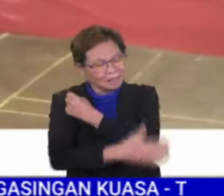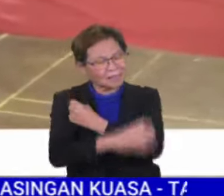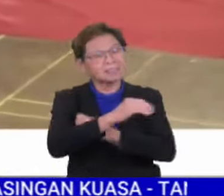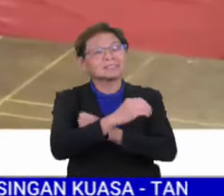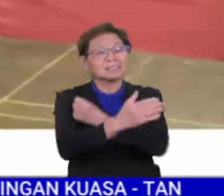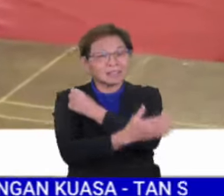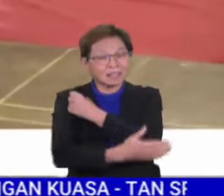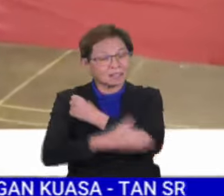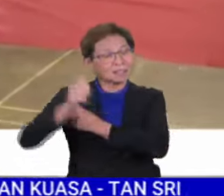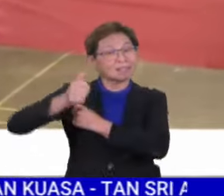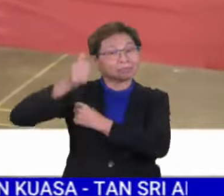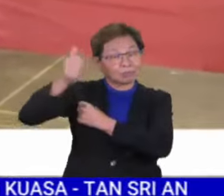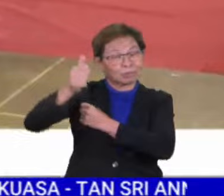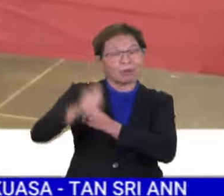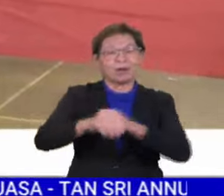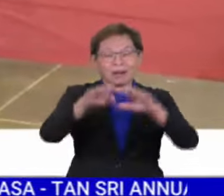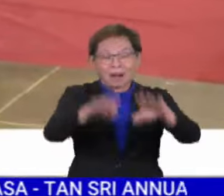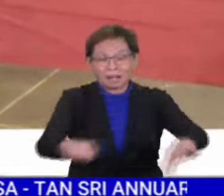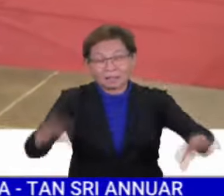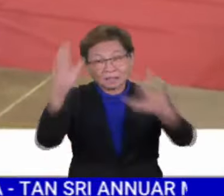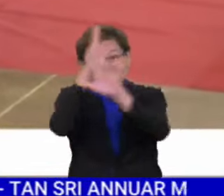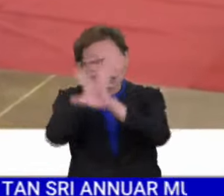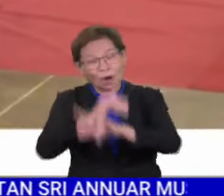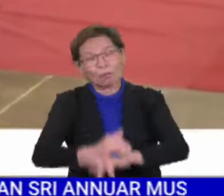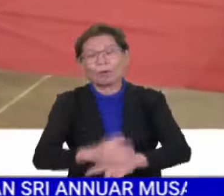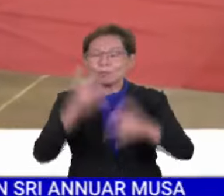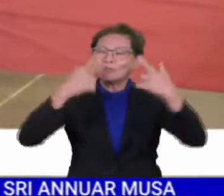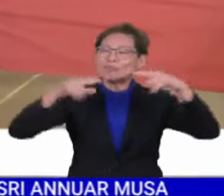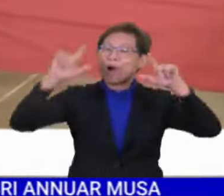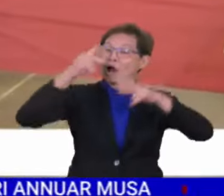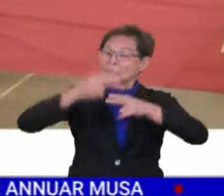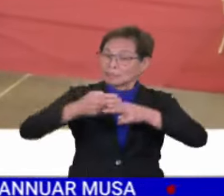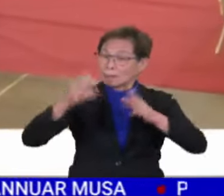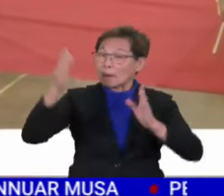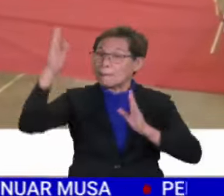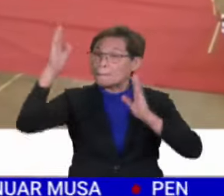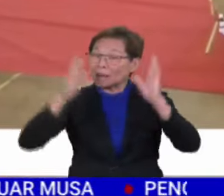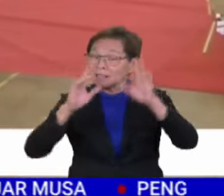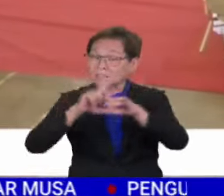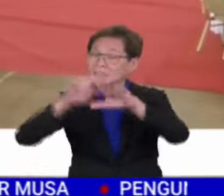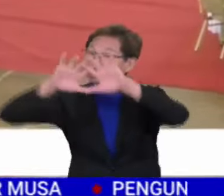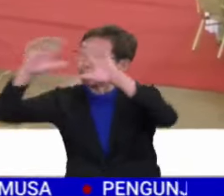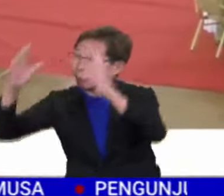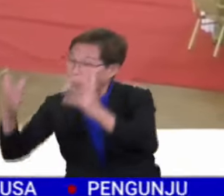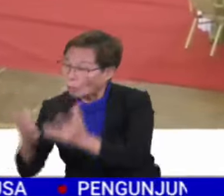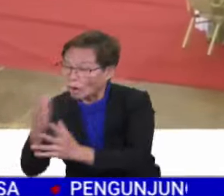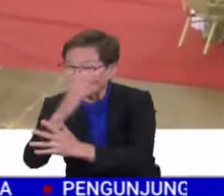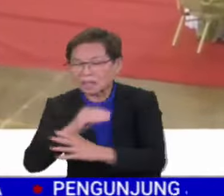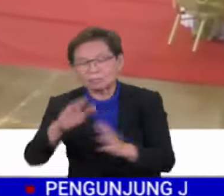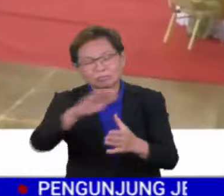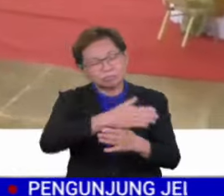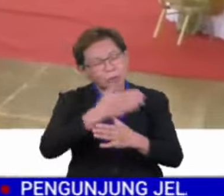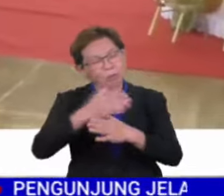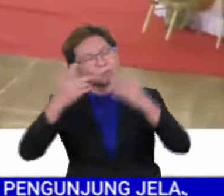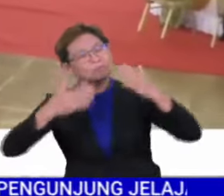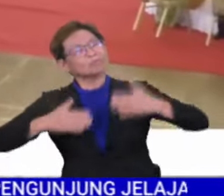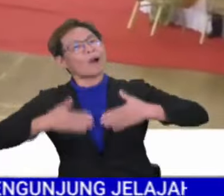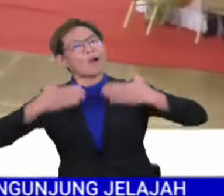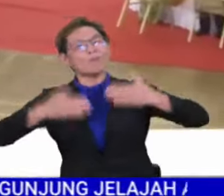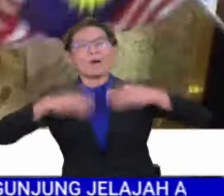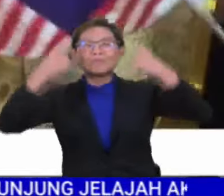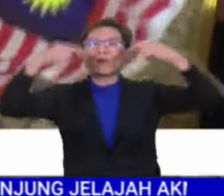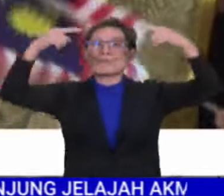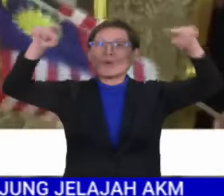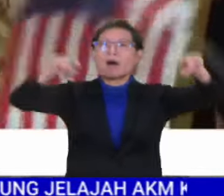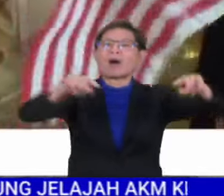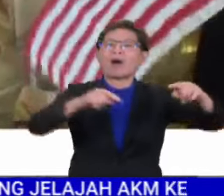tinggi. Katanya anak Sarawak turut sama mengharumkan nama negara di pentas global serta berkongsi kegembiraan atas